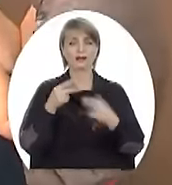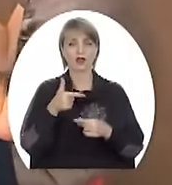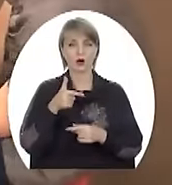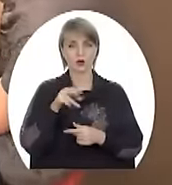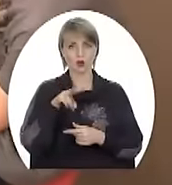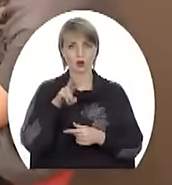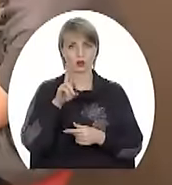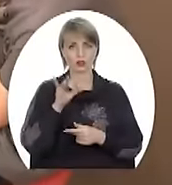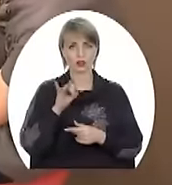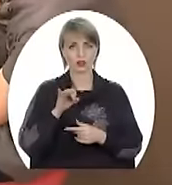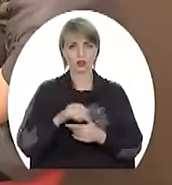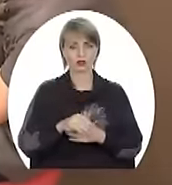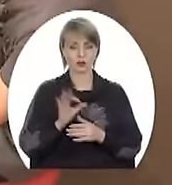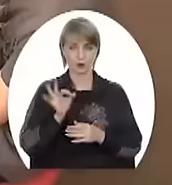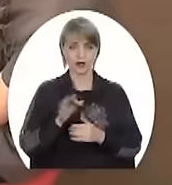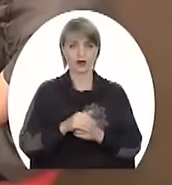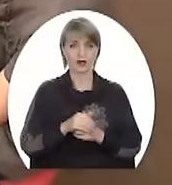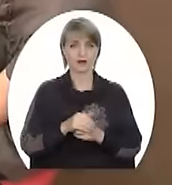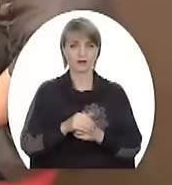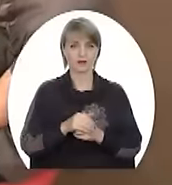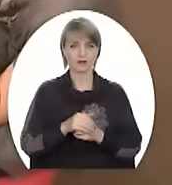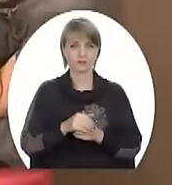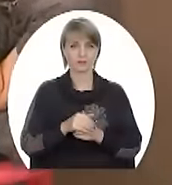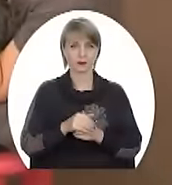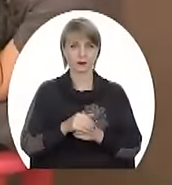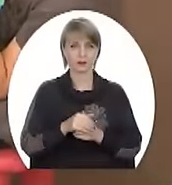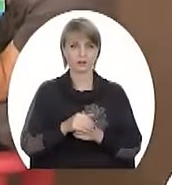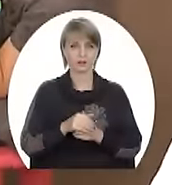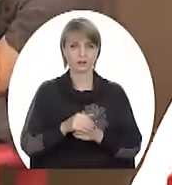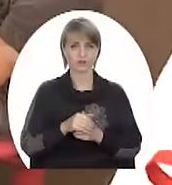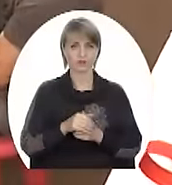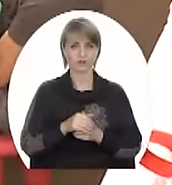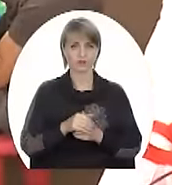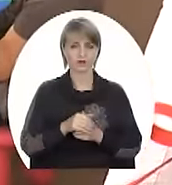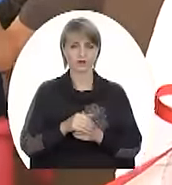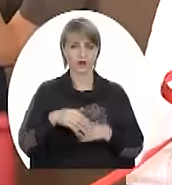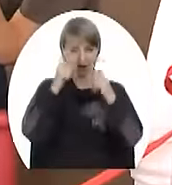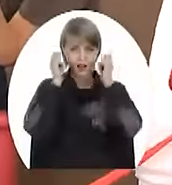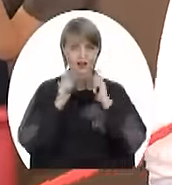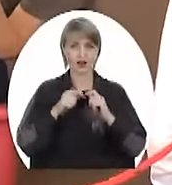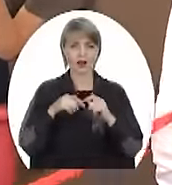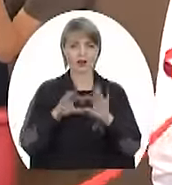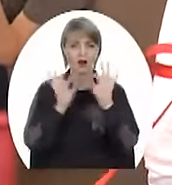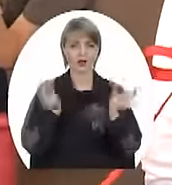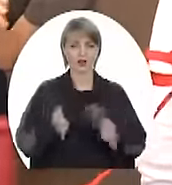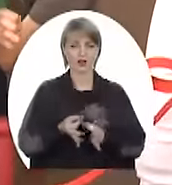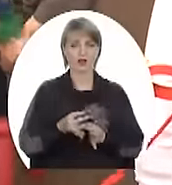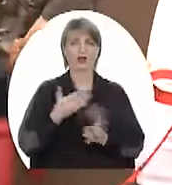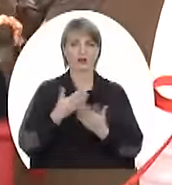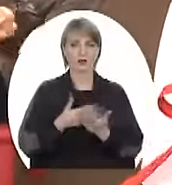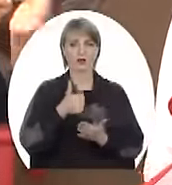Голди? Голди. Да, правильно, правильно, Голди. Сидеть. Голди, одевай